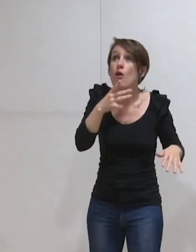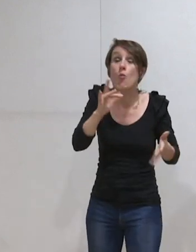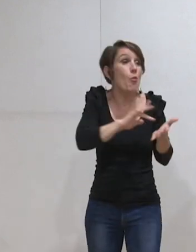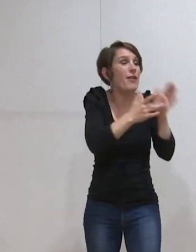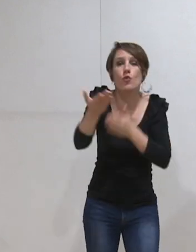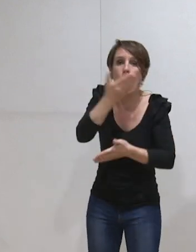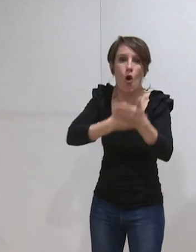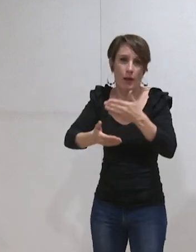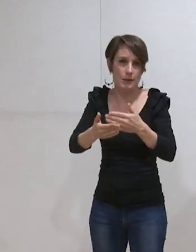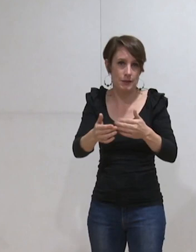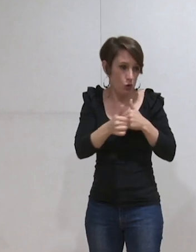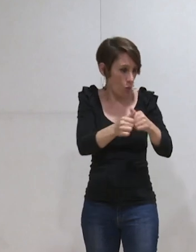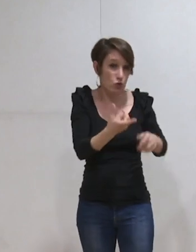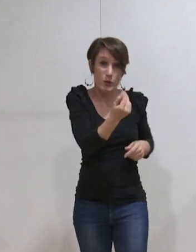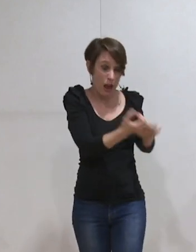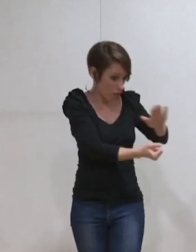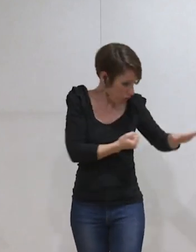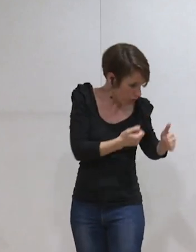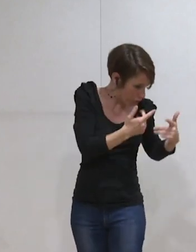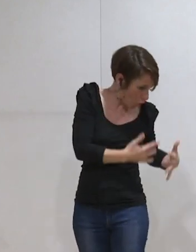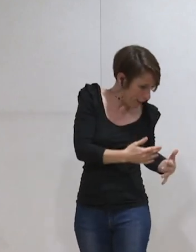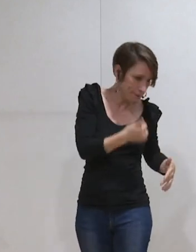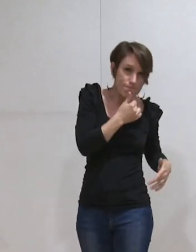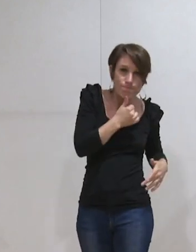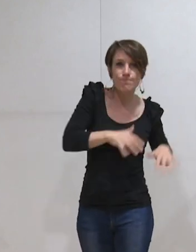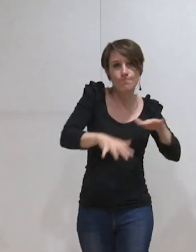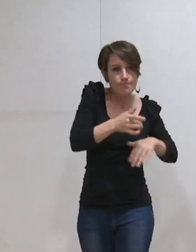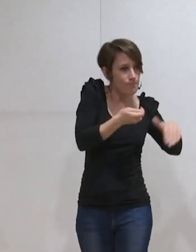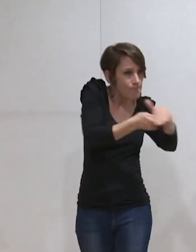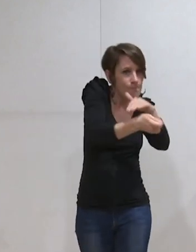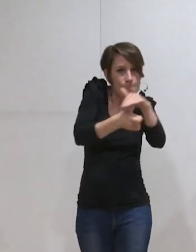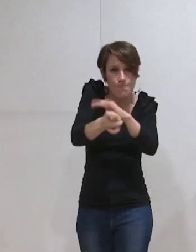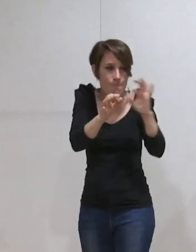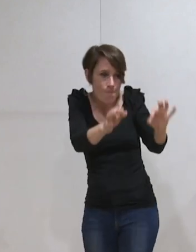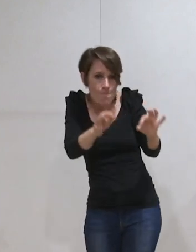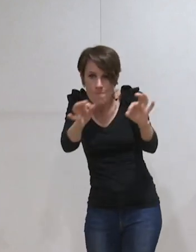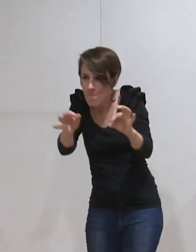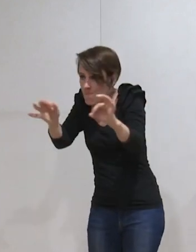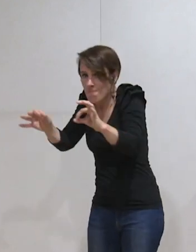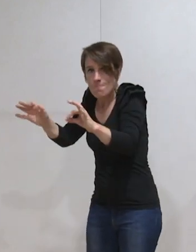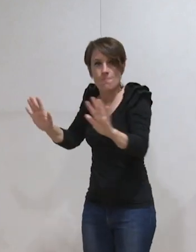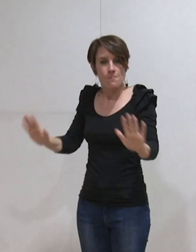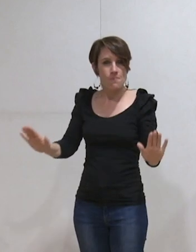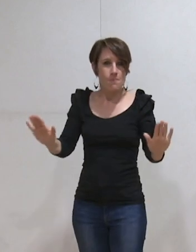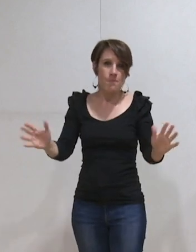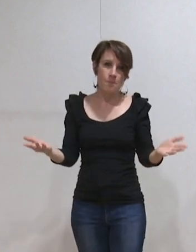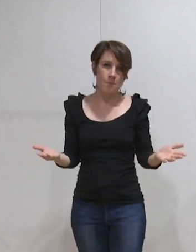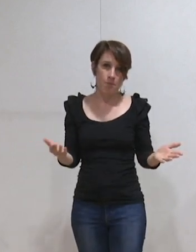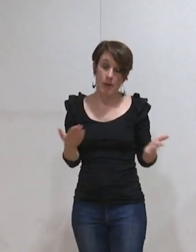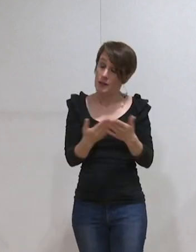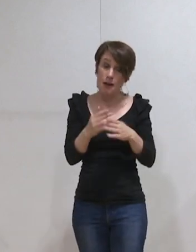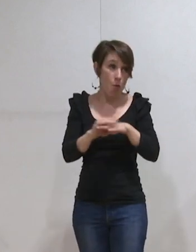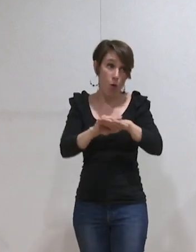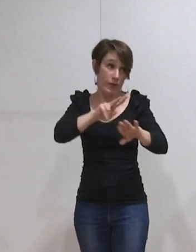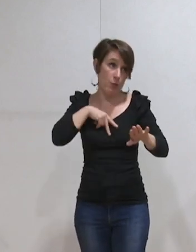moyens que nous avons et nous essayons de le faire donc dans une dans le casadre d'une politique je l'ai dit dans une délibération précédente qui a été affirmée en juillet